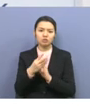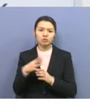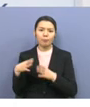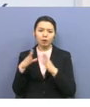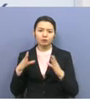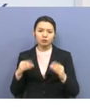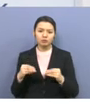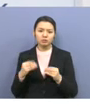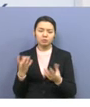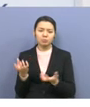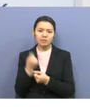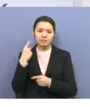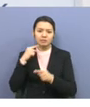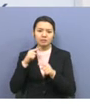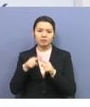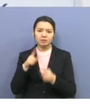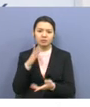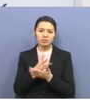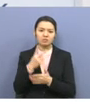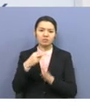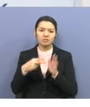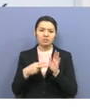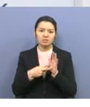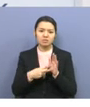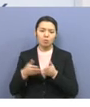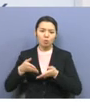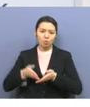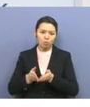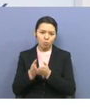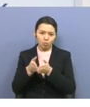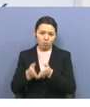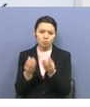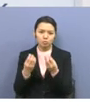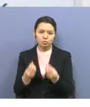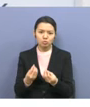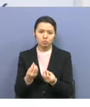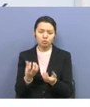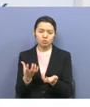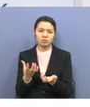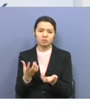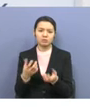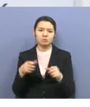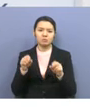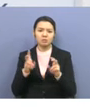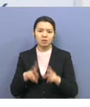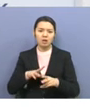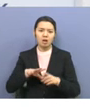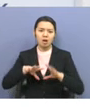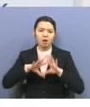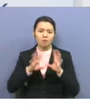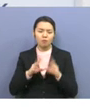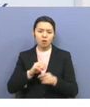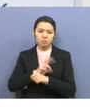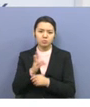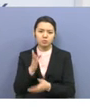автокөлік және құтқару техникасы. 27 жүзу қайықтары, сондай-ақ апаттық құтқару сүңгуір жабдықтары мен қосалқы құралдар